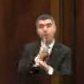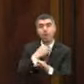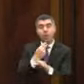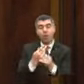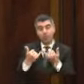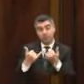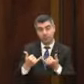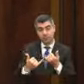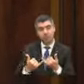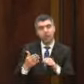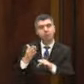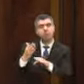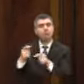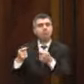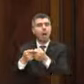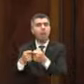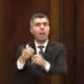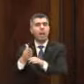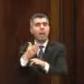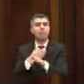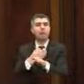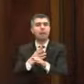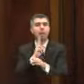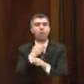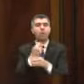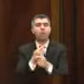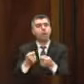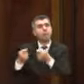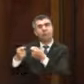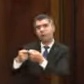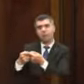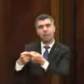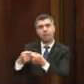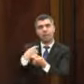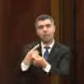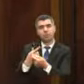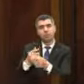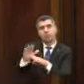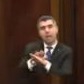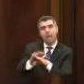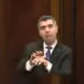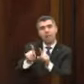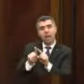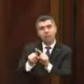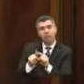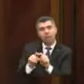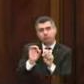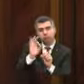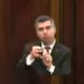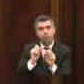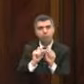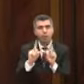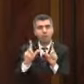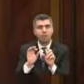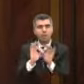امتداد الحكومة السابقة، فهي كذلك امتداد للسياسة غير مقنعة فيما يخص نمو اقتصادي